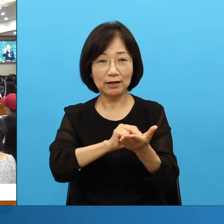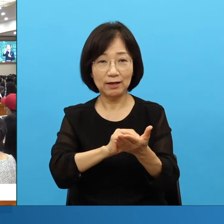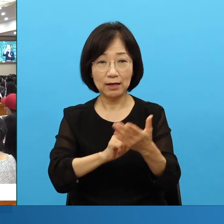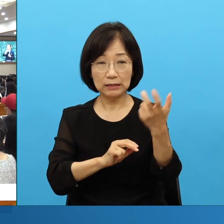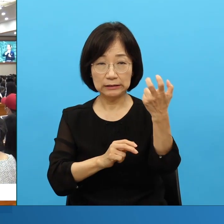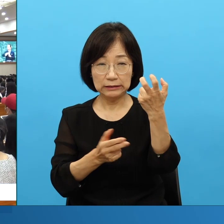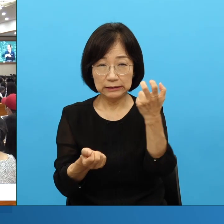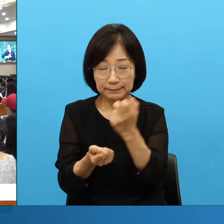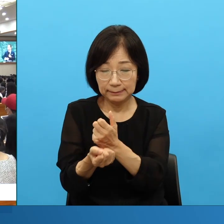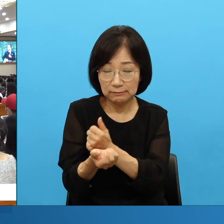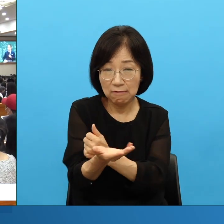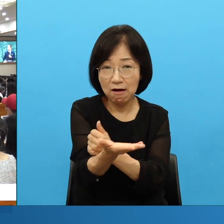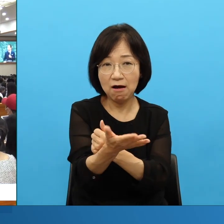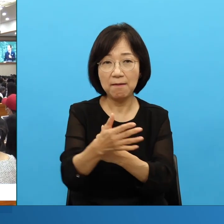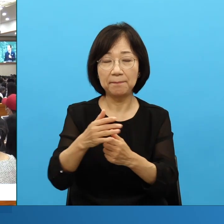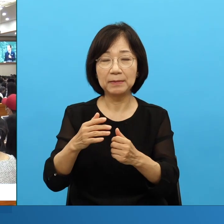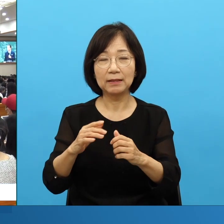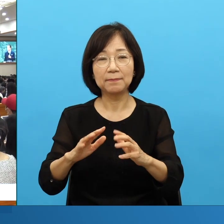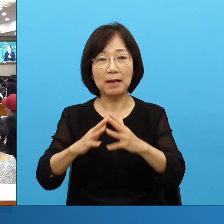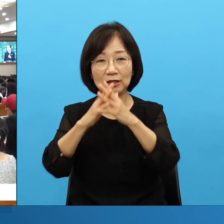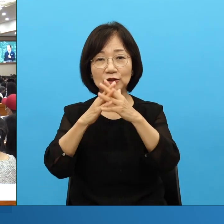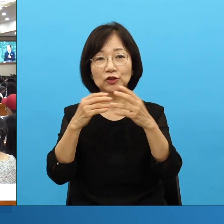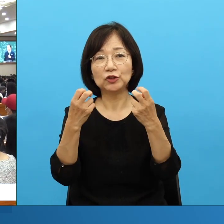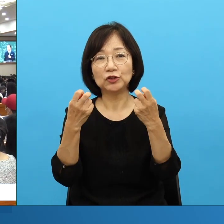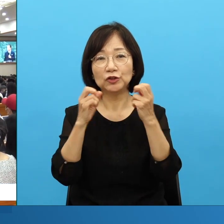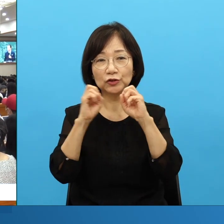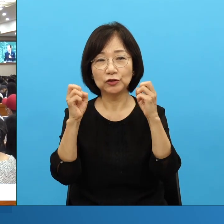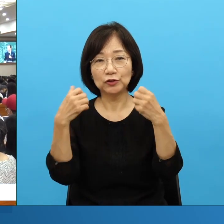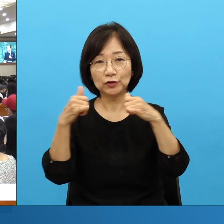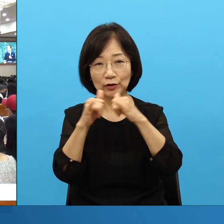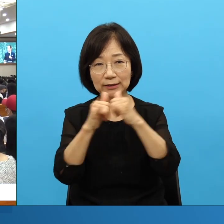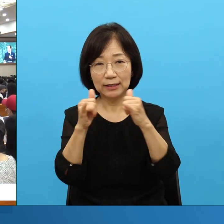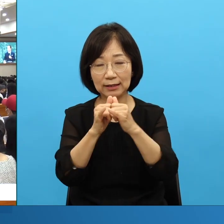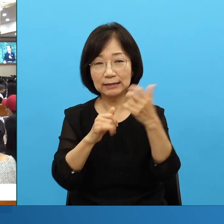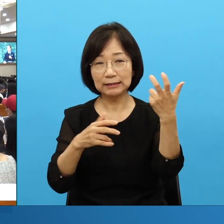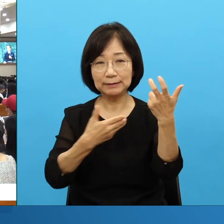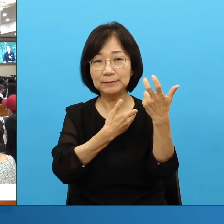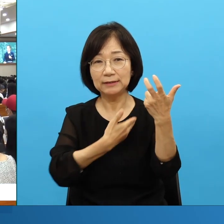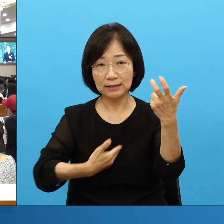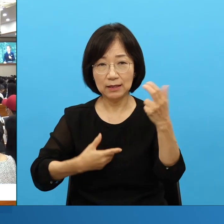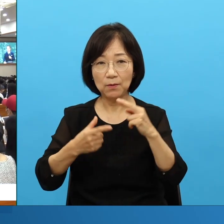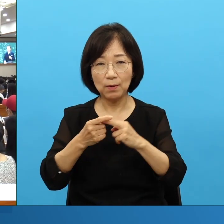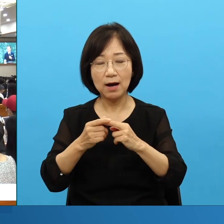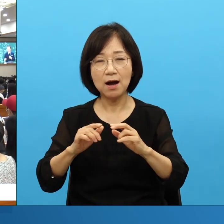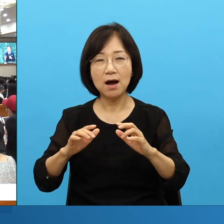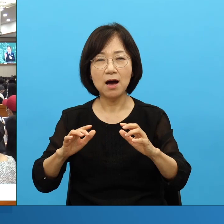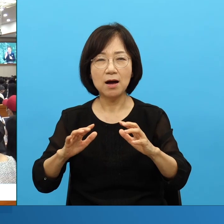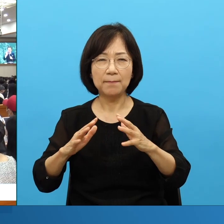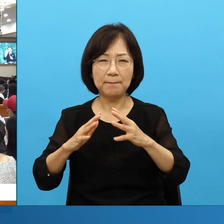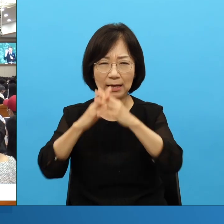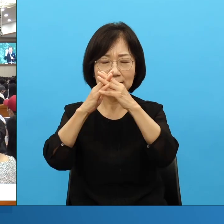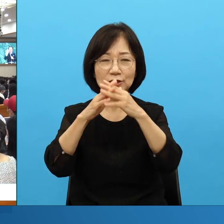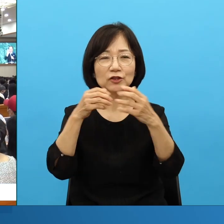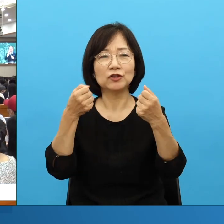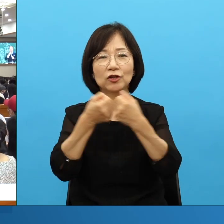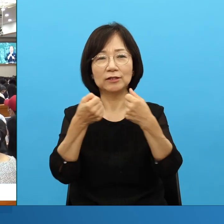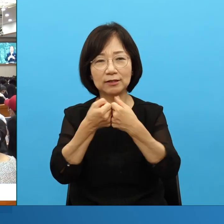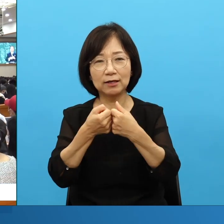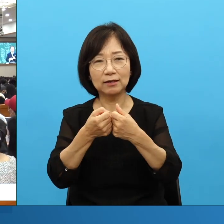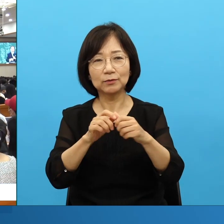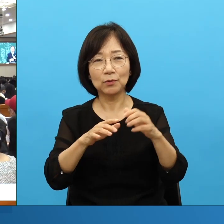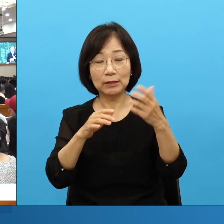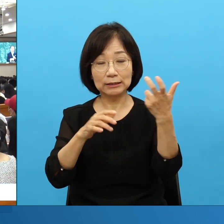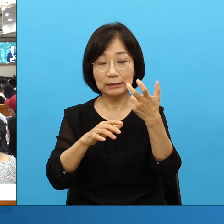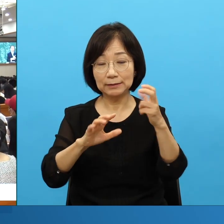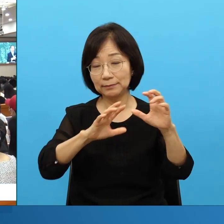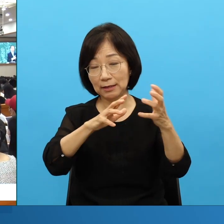메이슨 전쟁, 70 제자와 프리메이슨 전쟁, 70 현장 홀리 메이슨 전쟁 등 3강의 말씀이